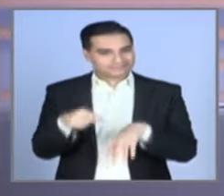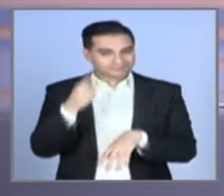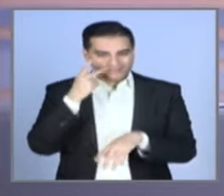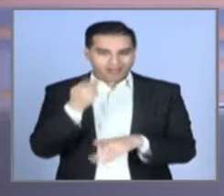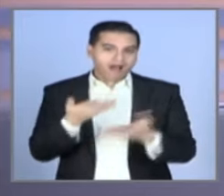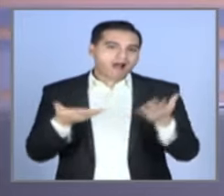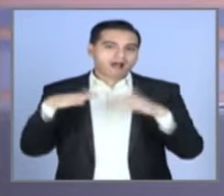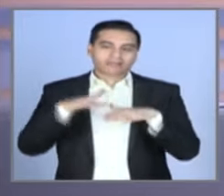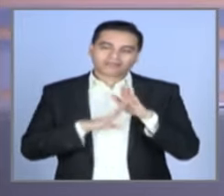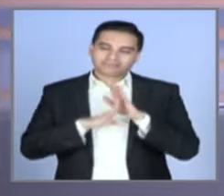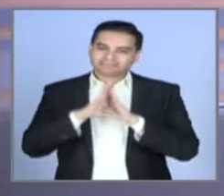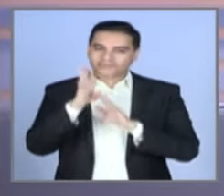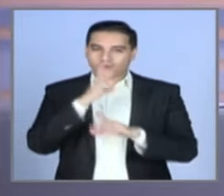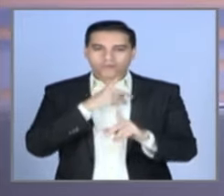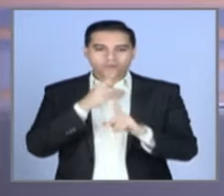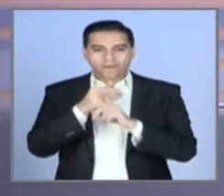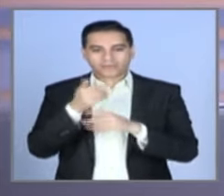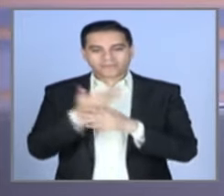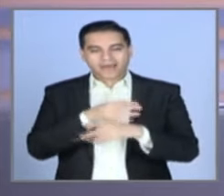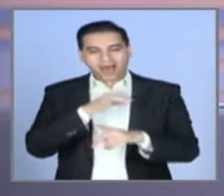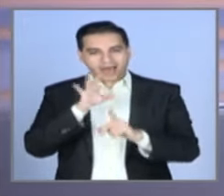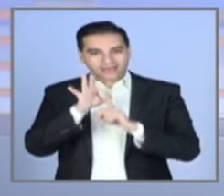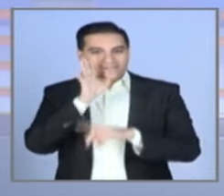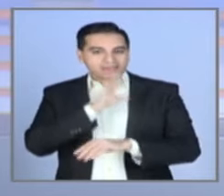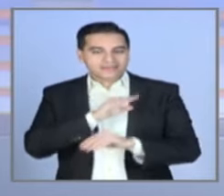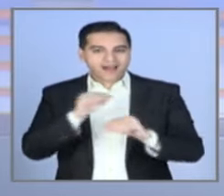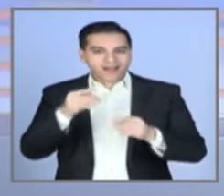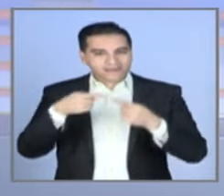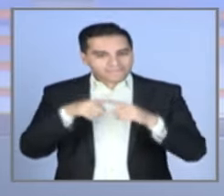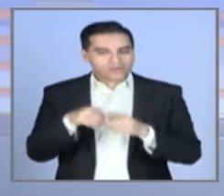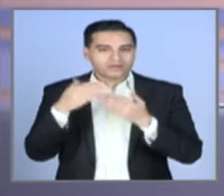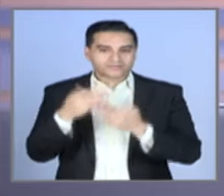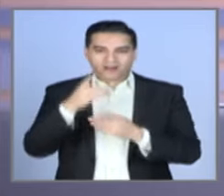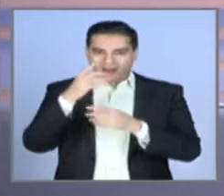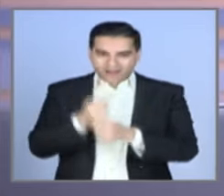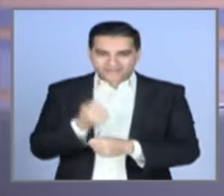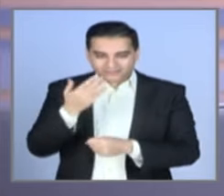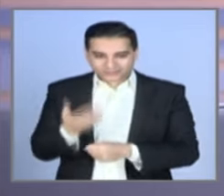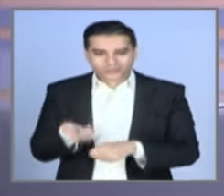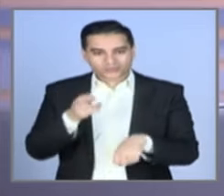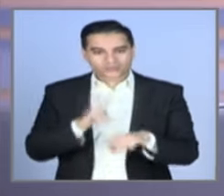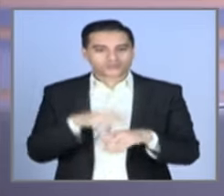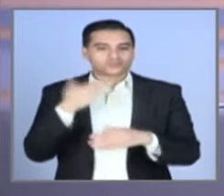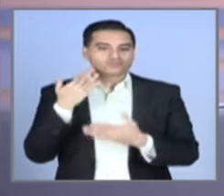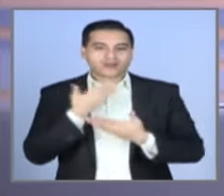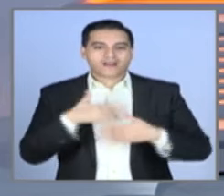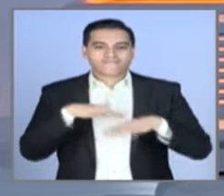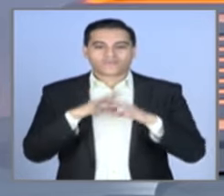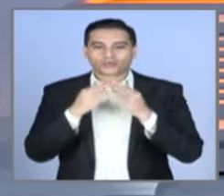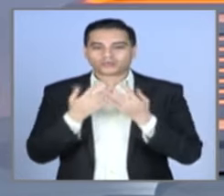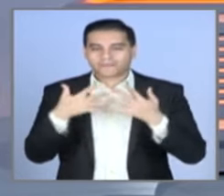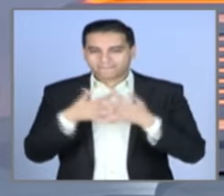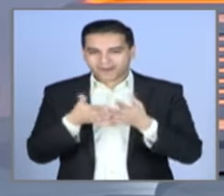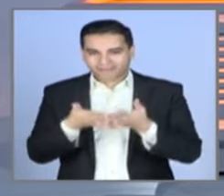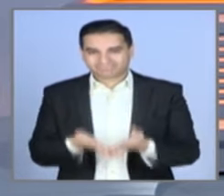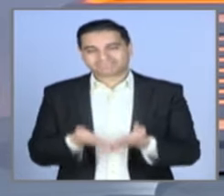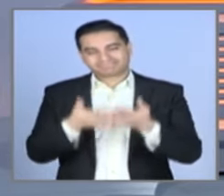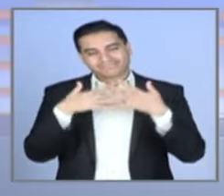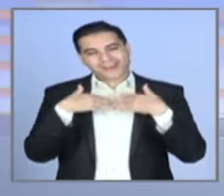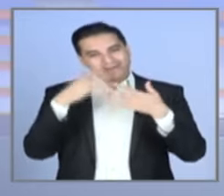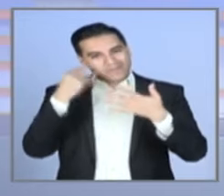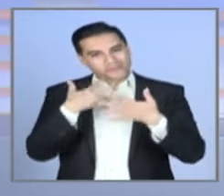اكتر البرامج اللي الواحد بيحبها بجد، لانه برنامج هادف. الحمد لله، ربنا يعين حضرتك، ودي ده شرف لنا كلنا كعيله ان احنا نقعد هنا.